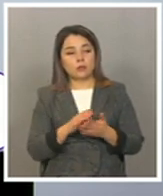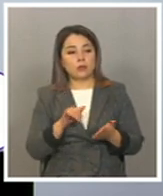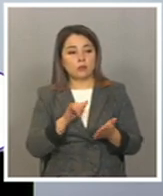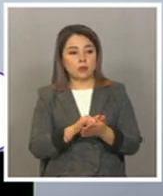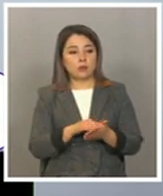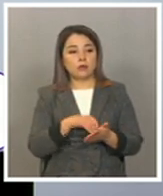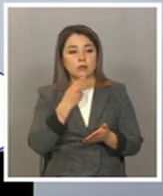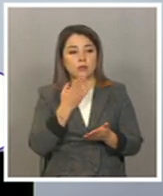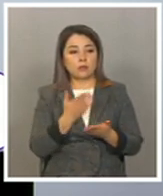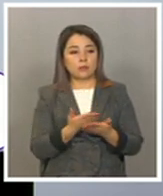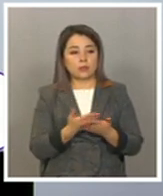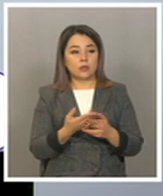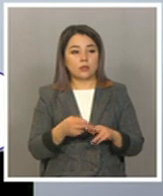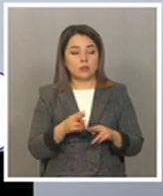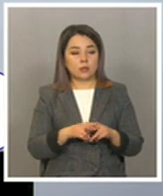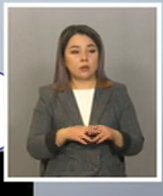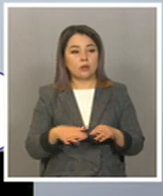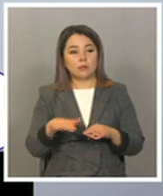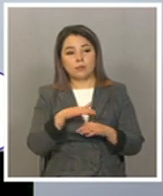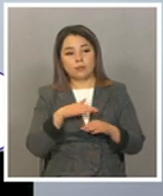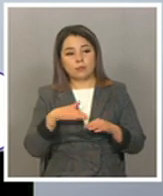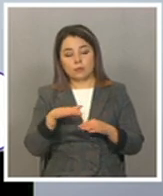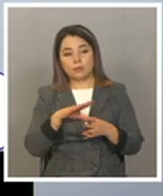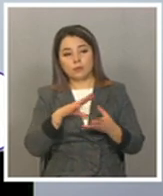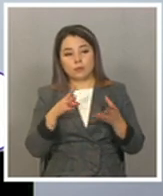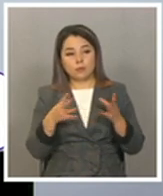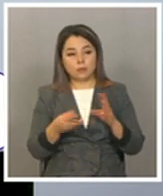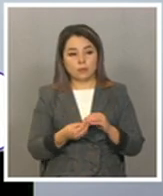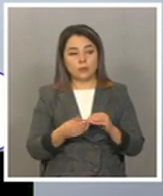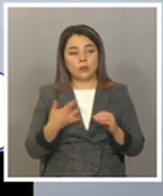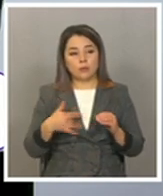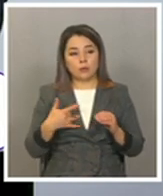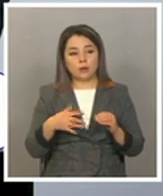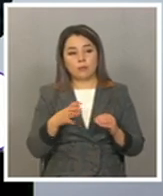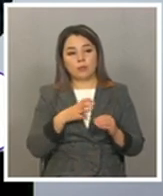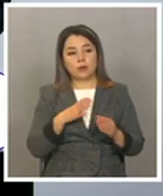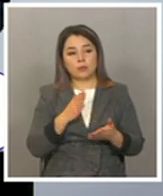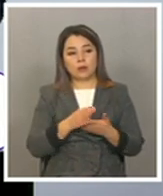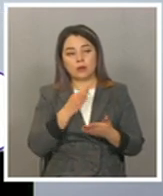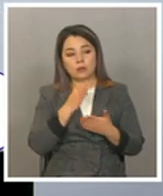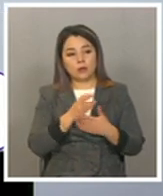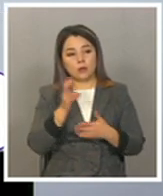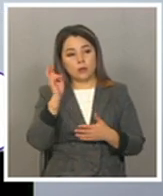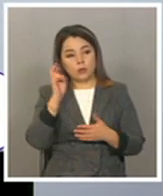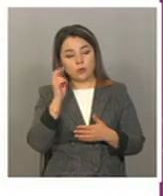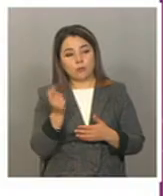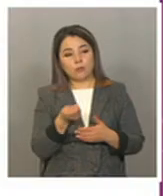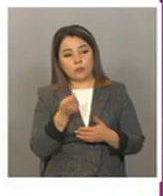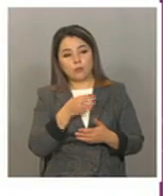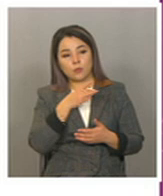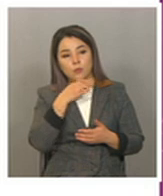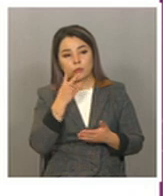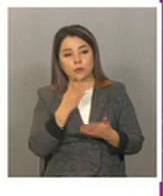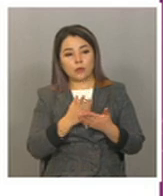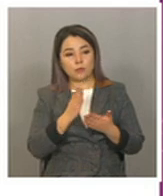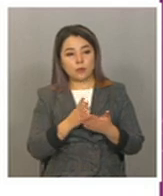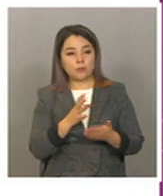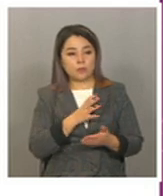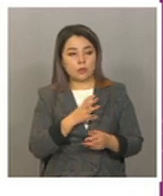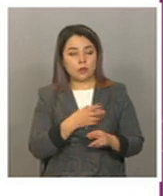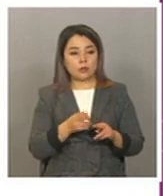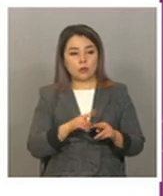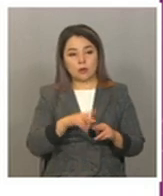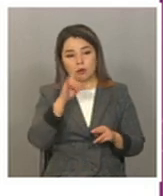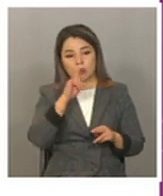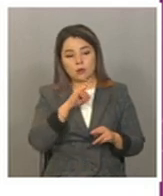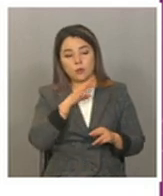көріп отырғанымыздай, топырақтың беткі қабатын минералдарға бай екенін, қарашырыққа бай екенін көруімізге болады. Яғни бұл